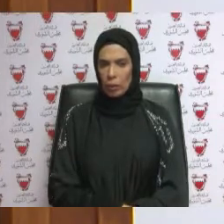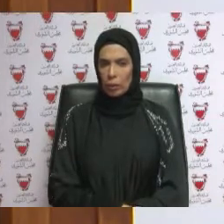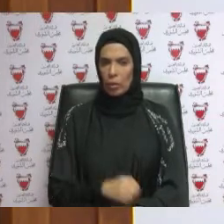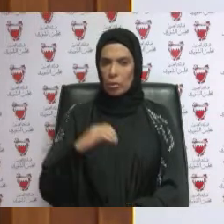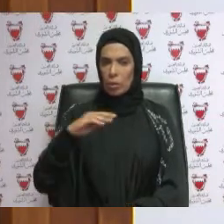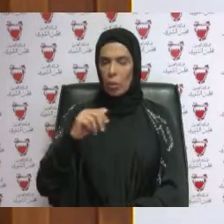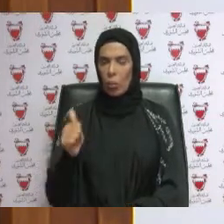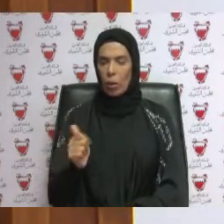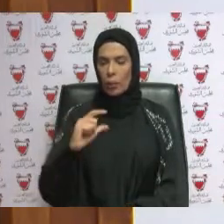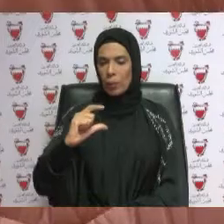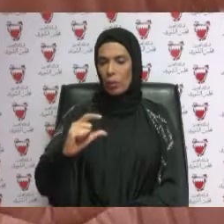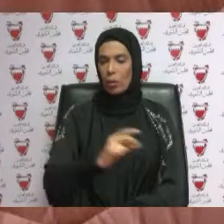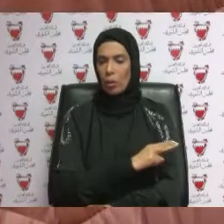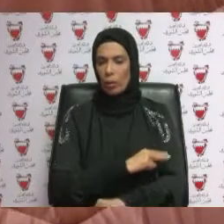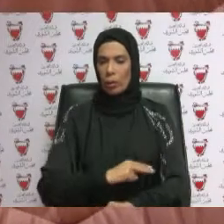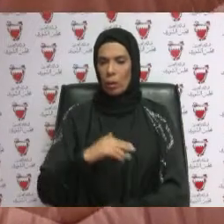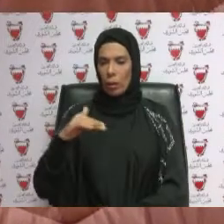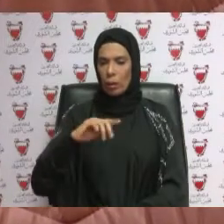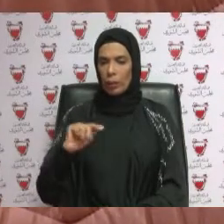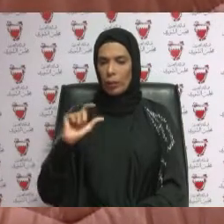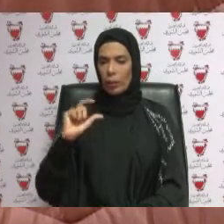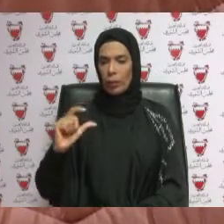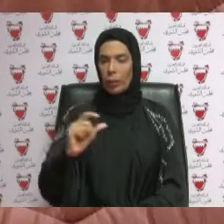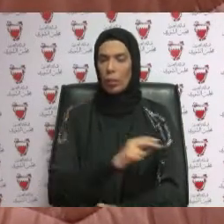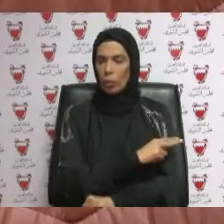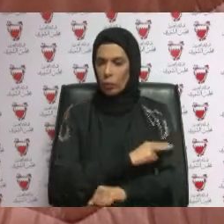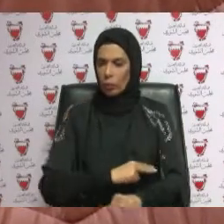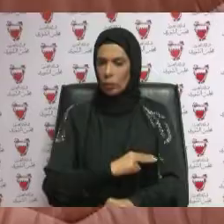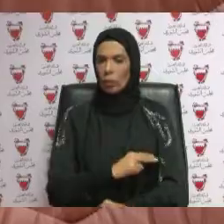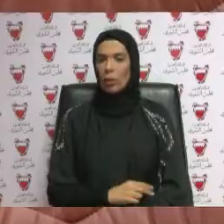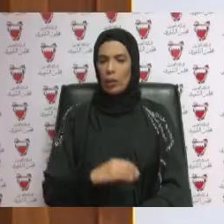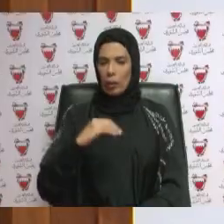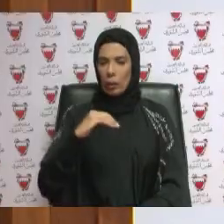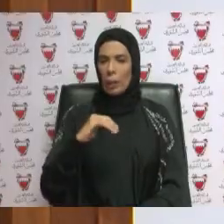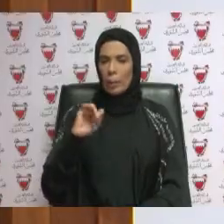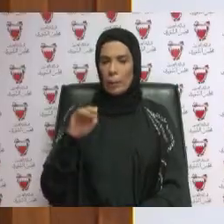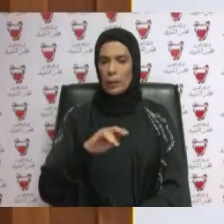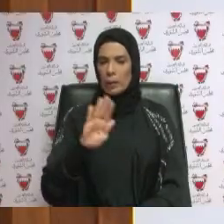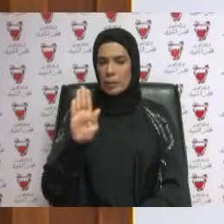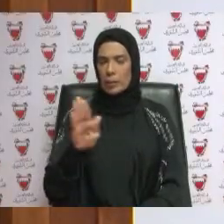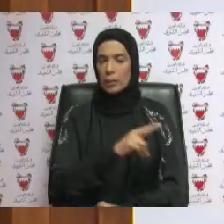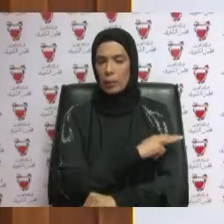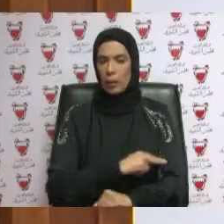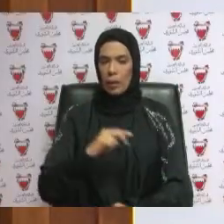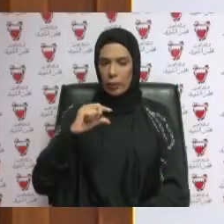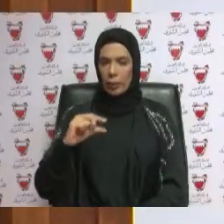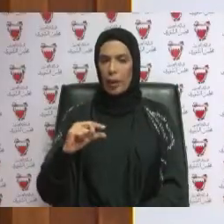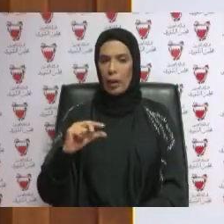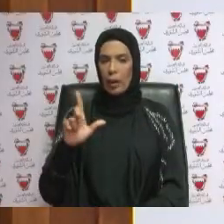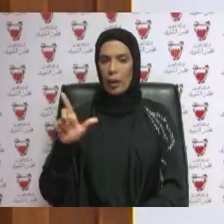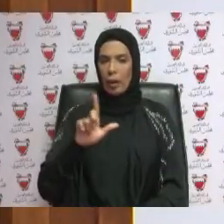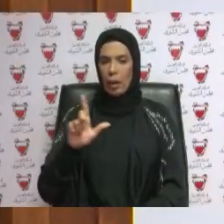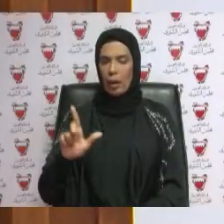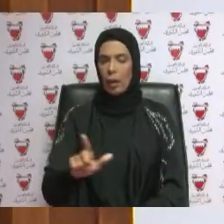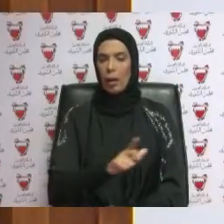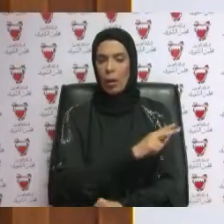جواد حبيب الخياط عضوا، الأستاذ خالد حسين المسقطي عضوا، الأستاذ خميس حمد الرميحي عضوا، الأستاذة دلال جاسم الزايد